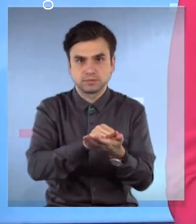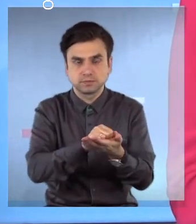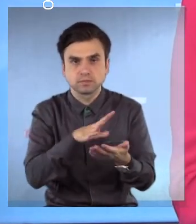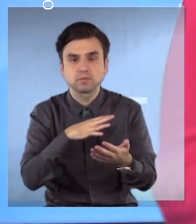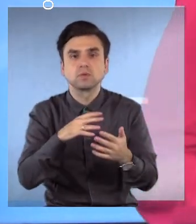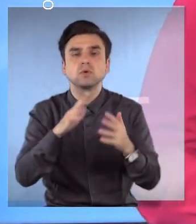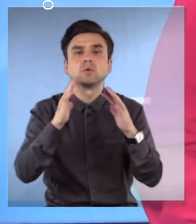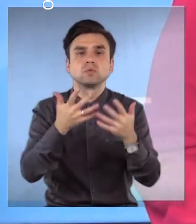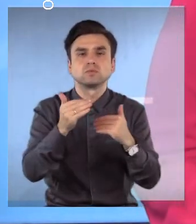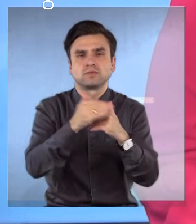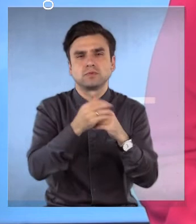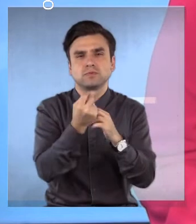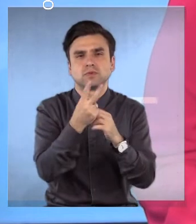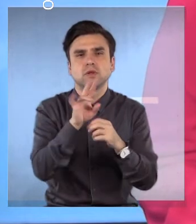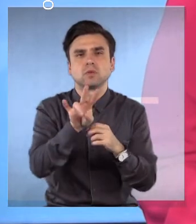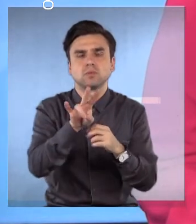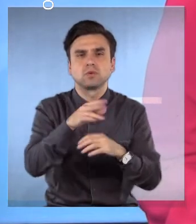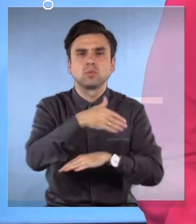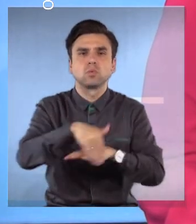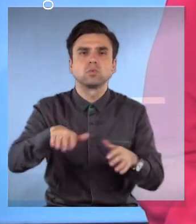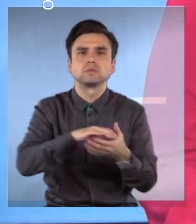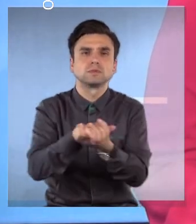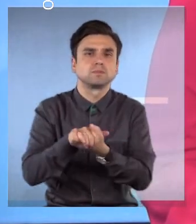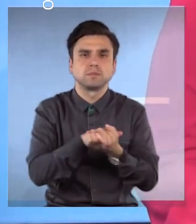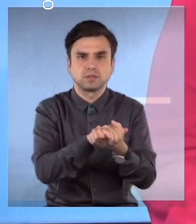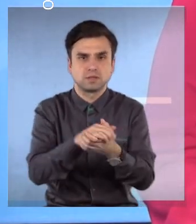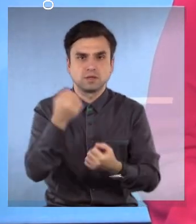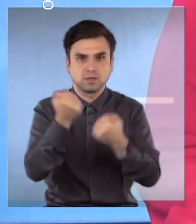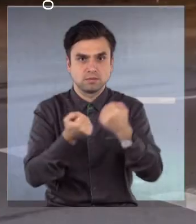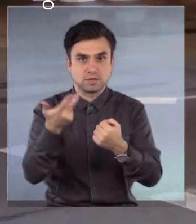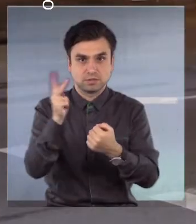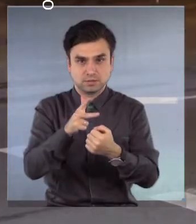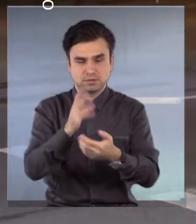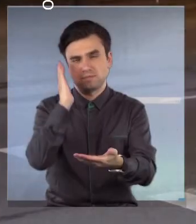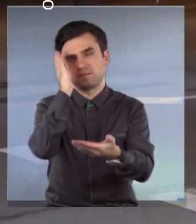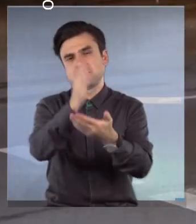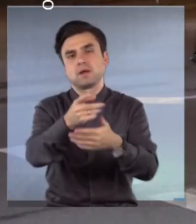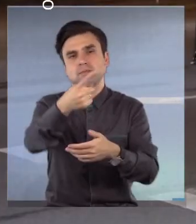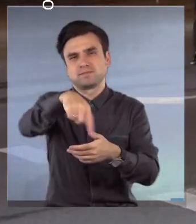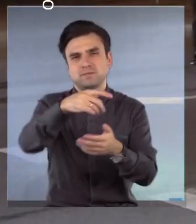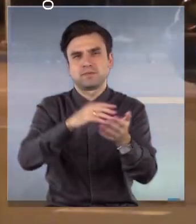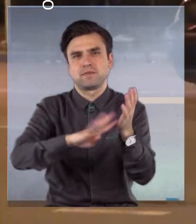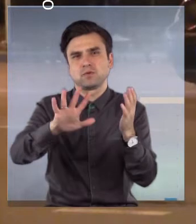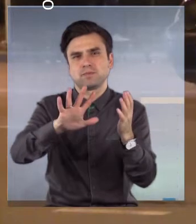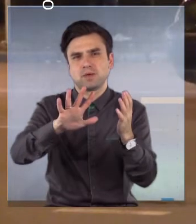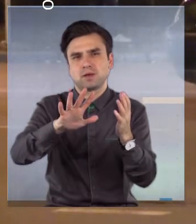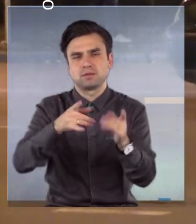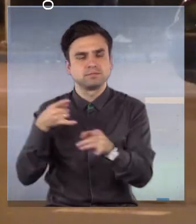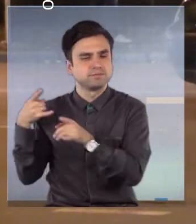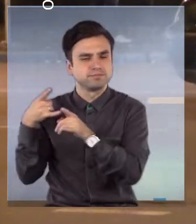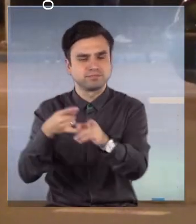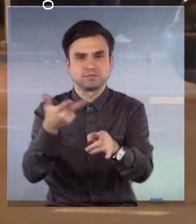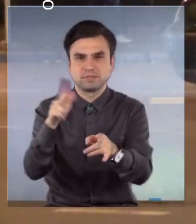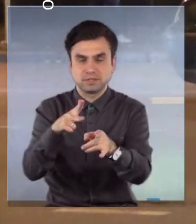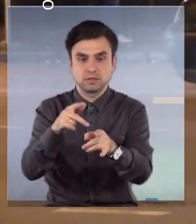Миру. Три автомобілі рухалися в одному напрямку в бік 95-го кварталу. Водій «Фольксваген» збирався повернути, а